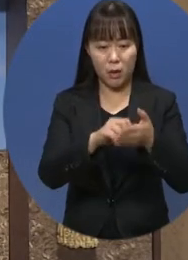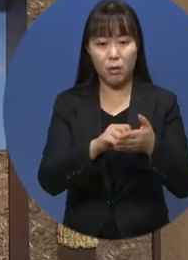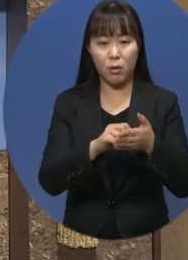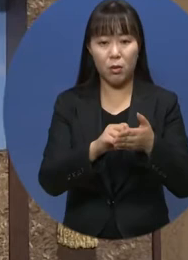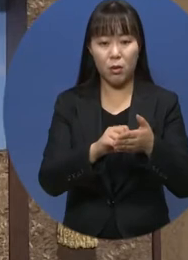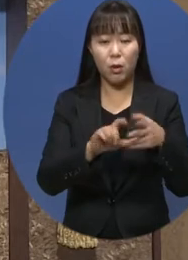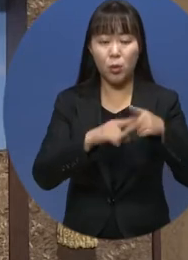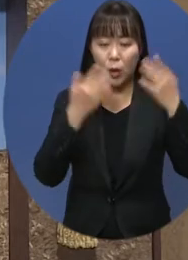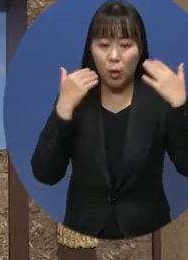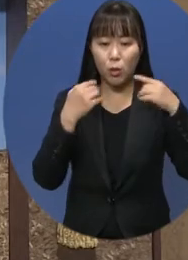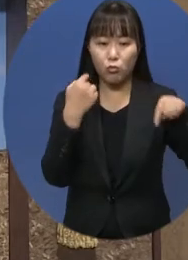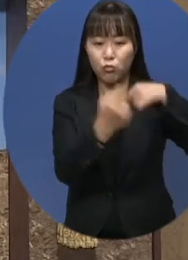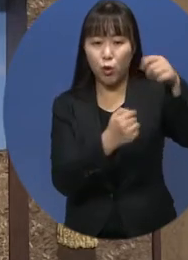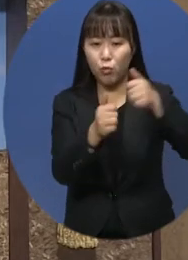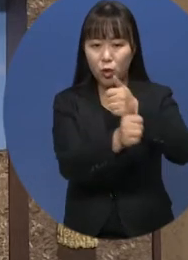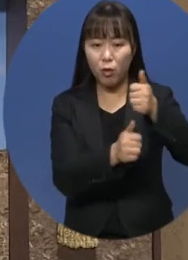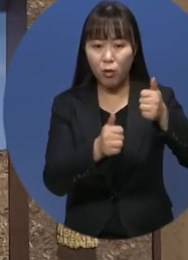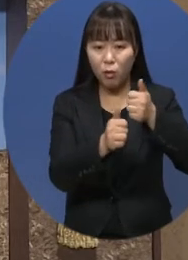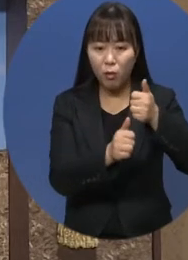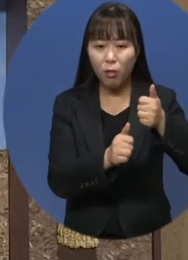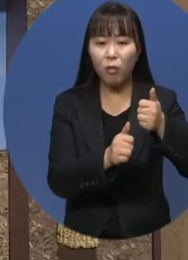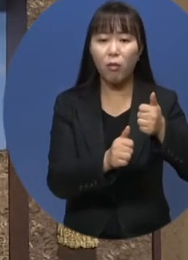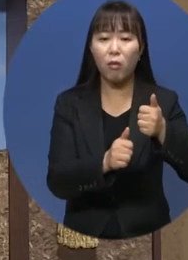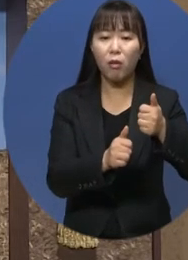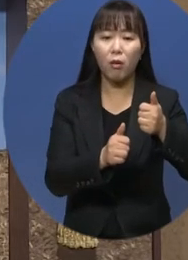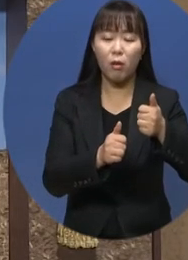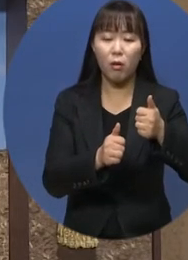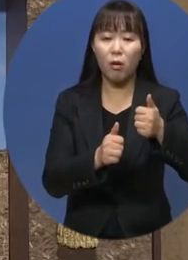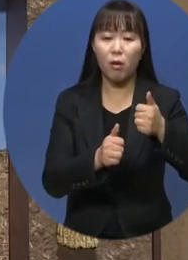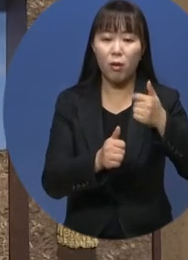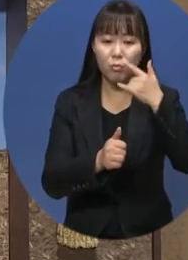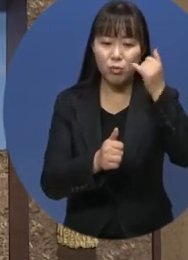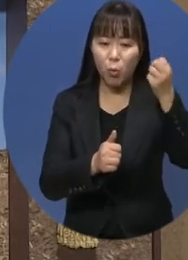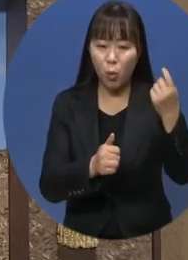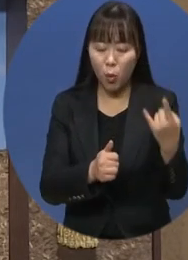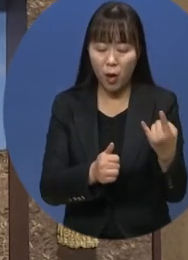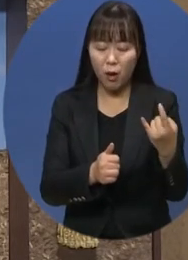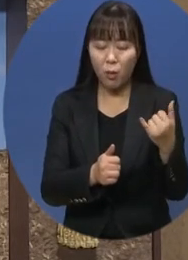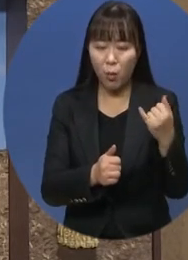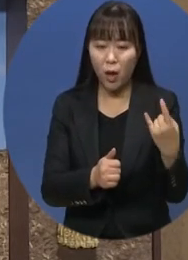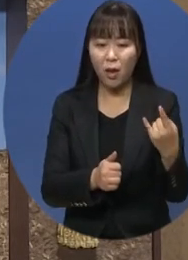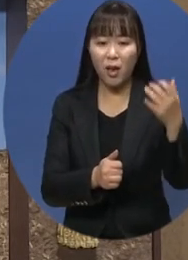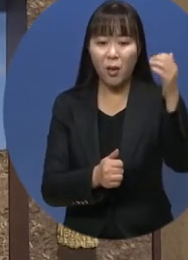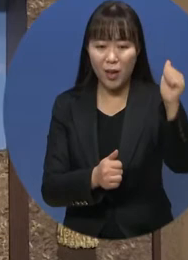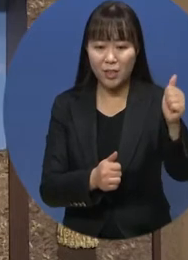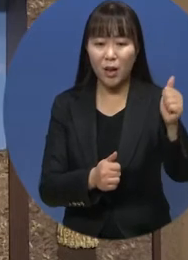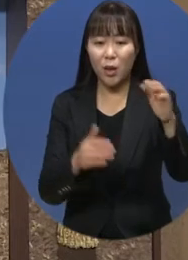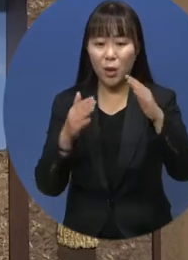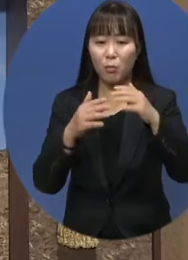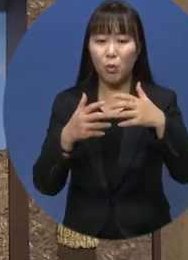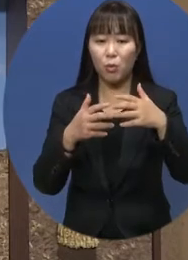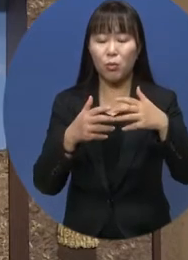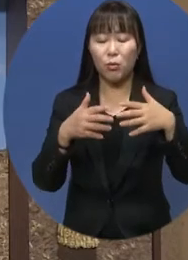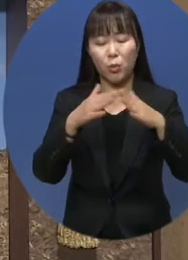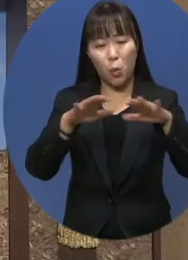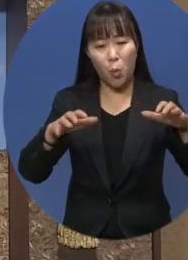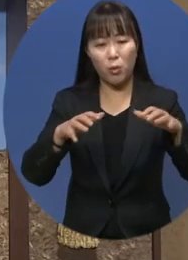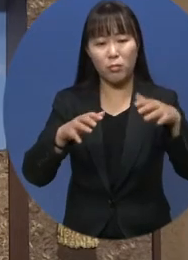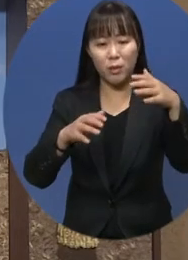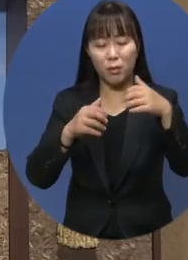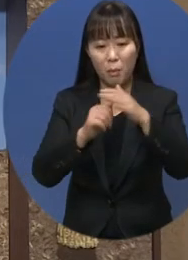초등 학교 운영위원 아 어 그다음 학부모 해 학 후 회장 홍대 표어